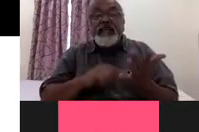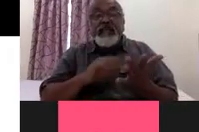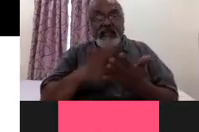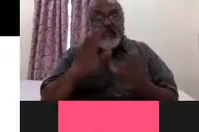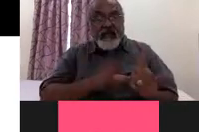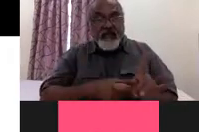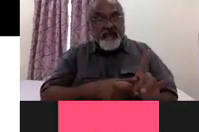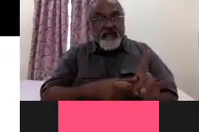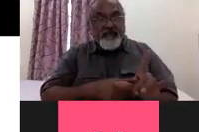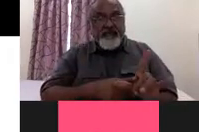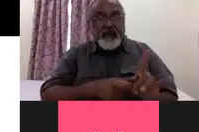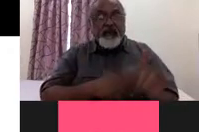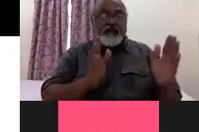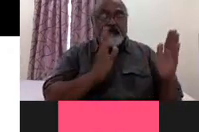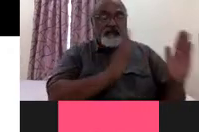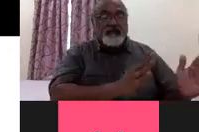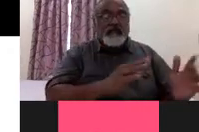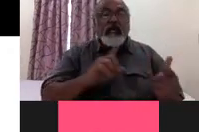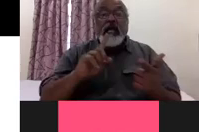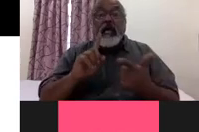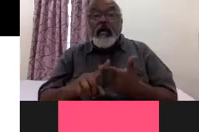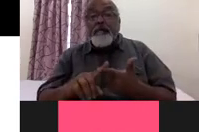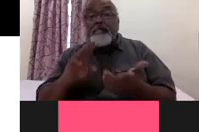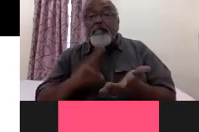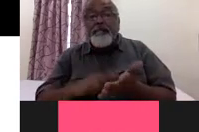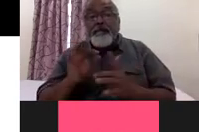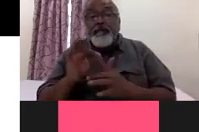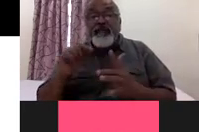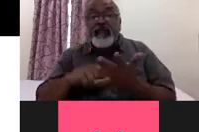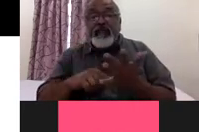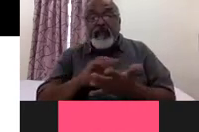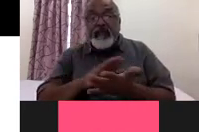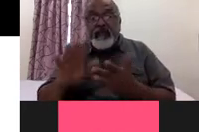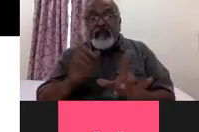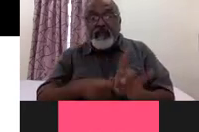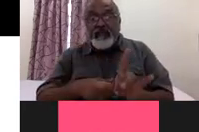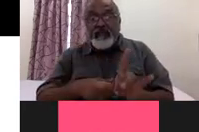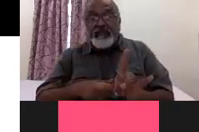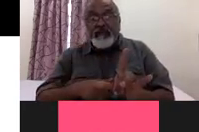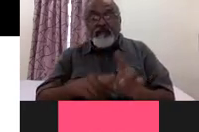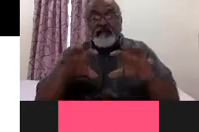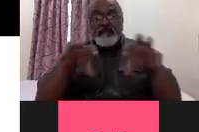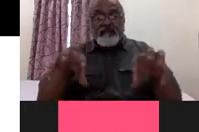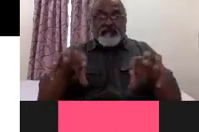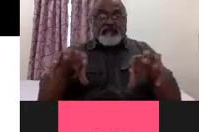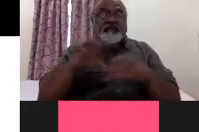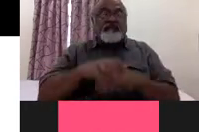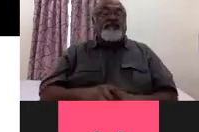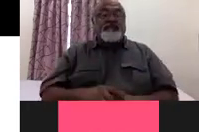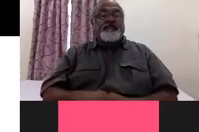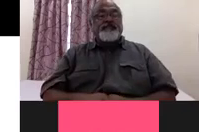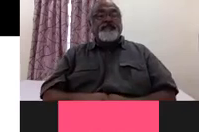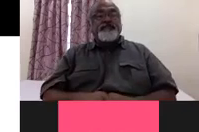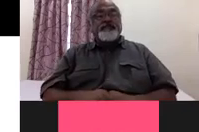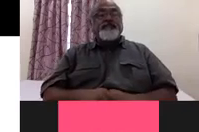ग्रुप टू एंड ग्रुप फाइव, सिंपैथी और एम्पैथी को किस तरह से डिफरेंशिएट करेंगे? Yes, sir. So